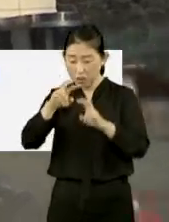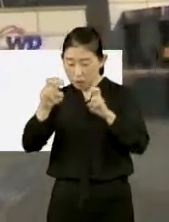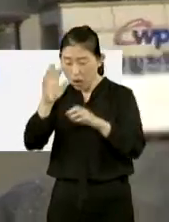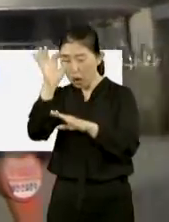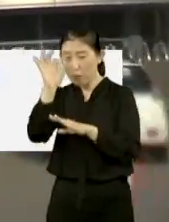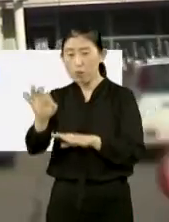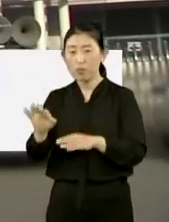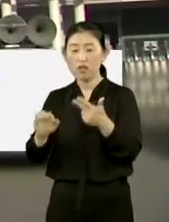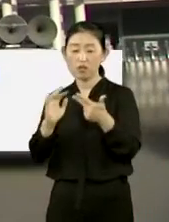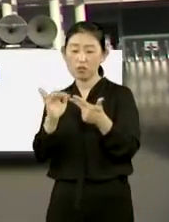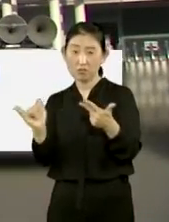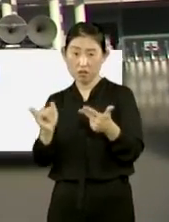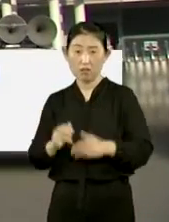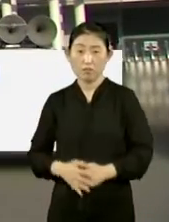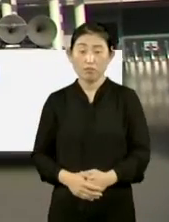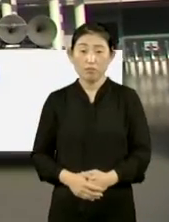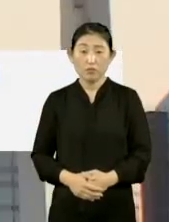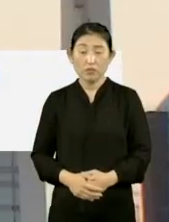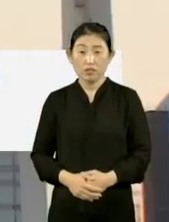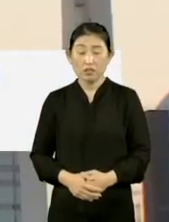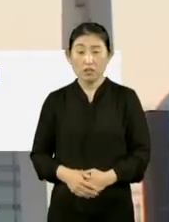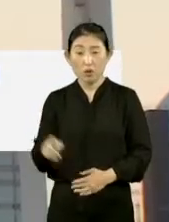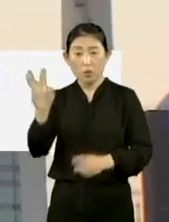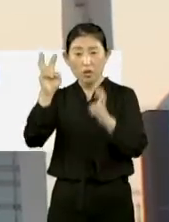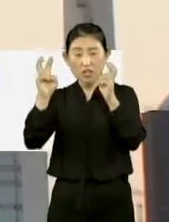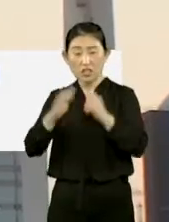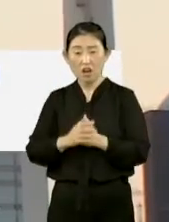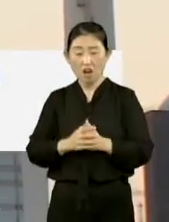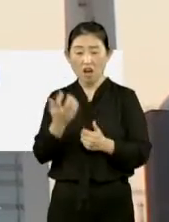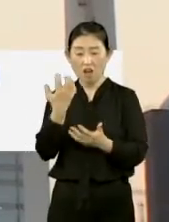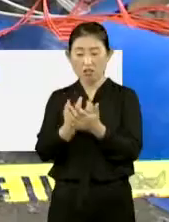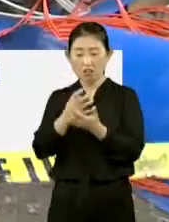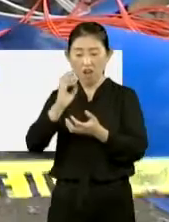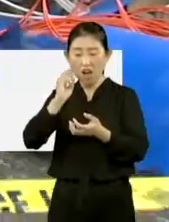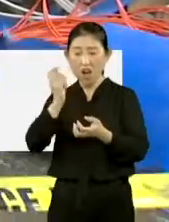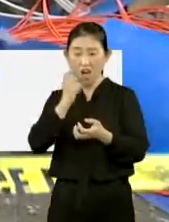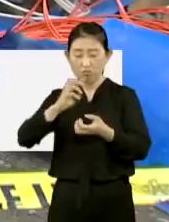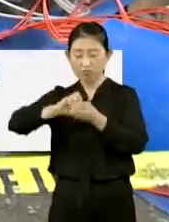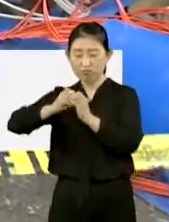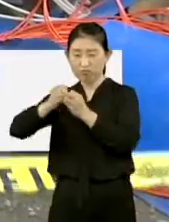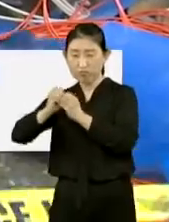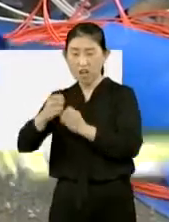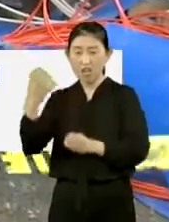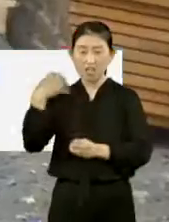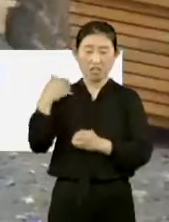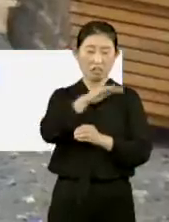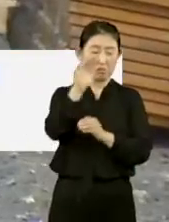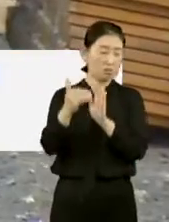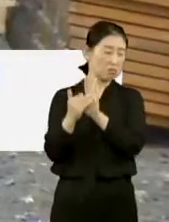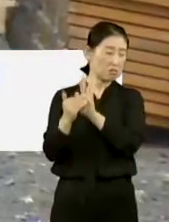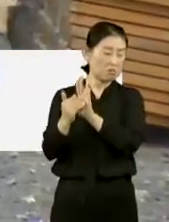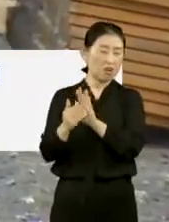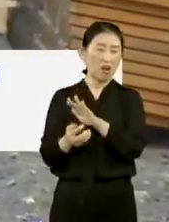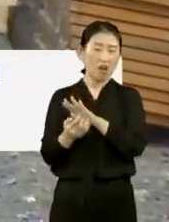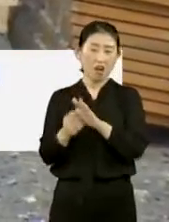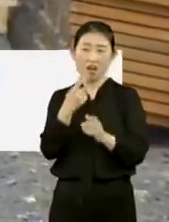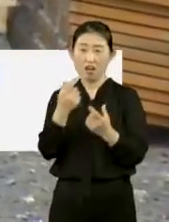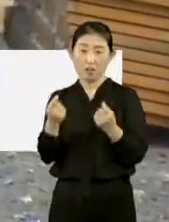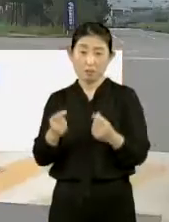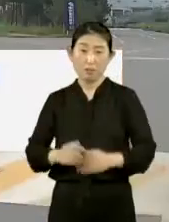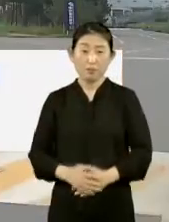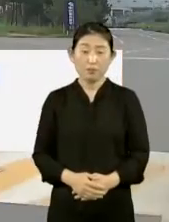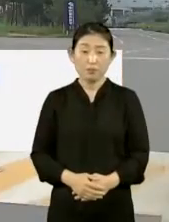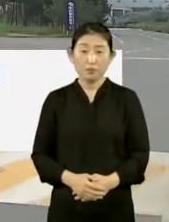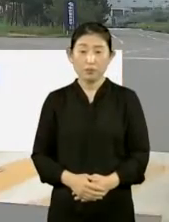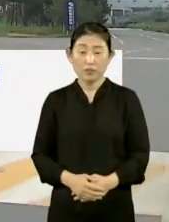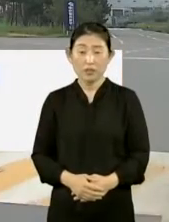7명으로 확인됐다 며 일은 서보 발전이 자료를 허위로 제출해 책임을 회피하려는 의도가 있었다고 주장했습니다